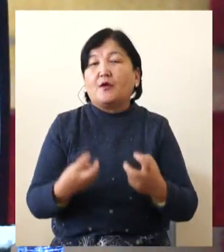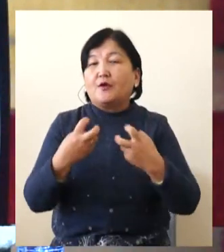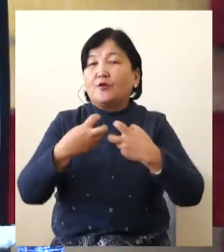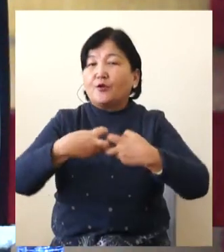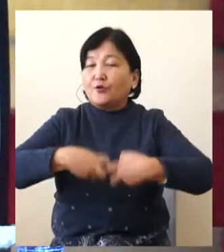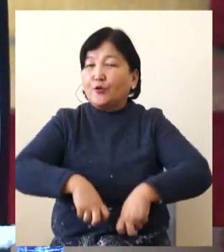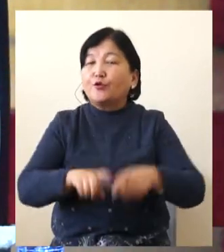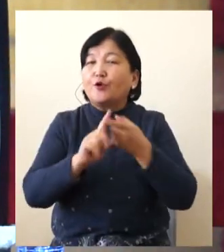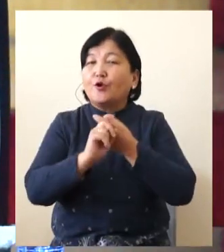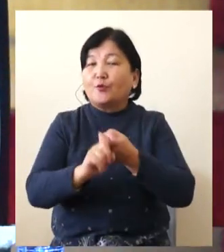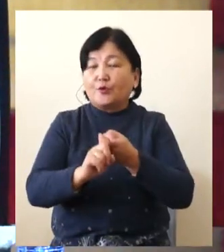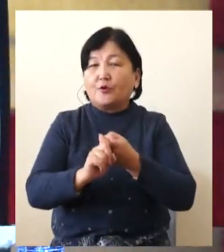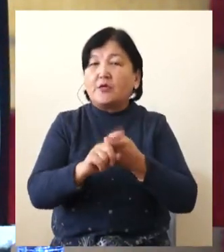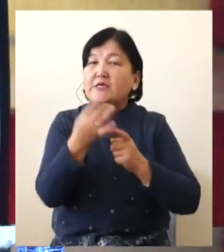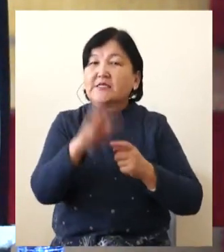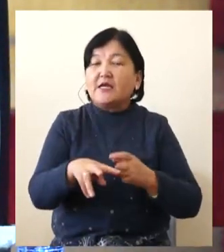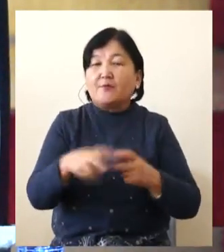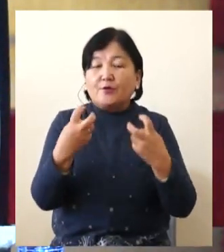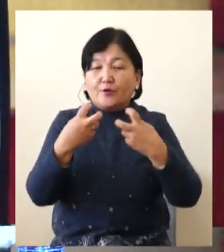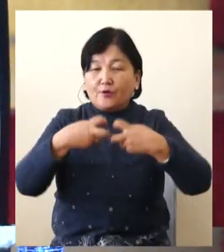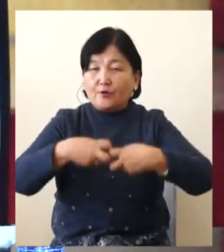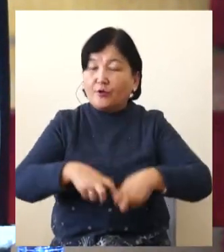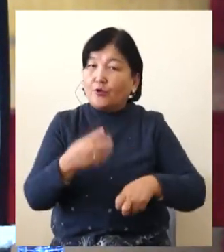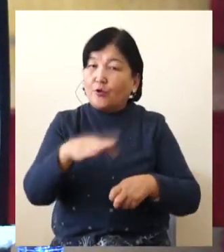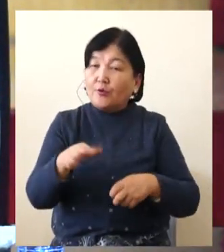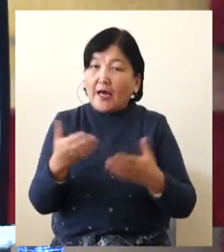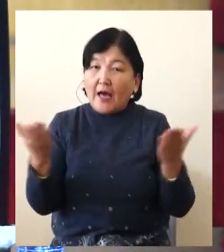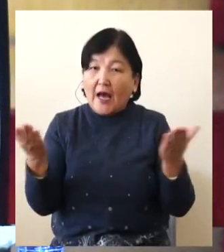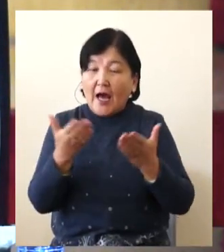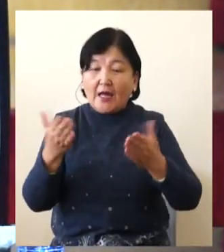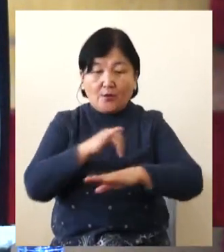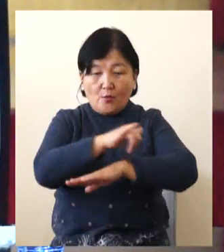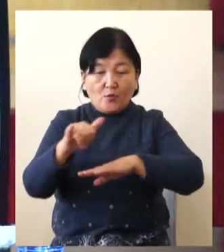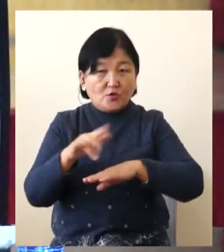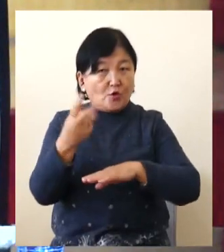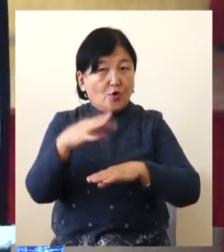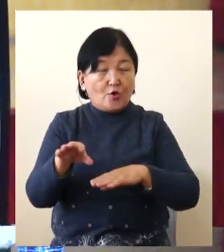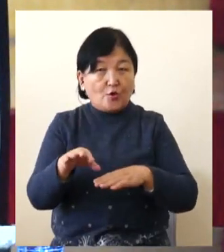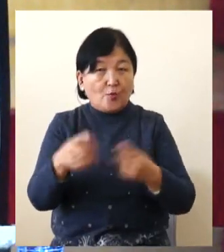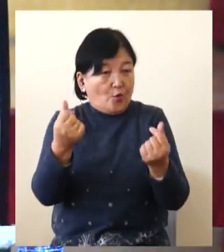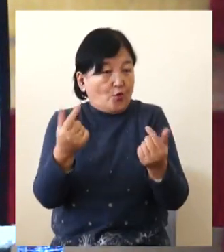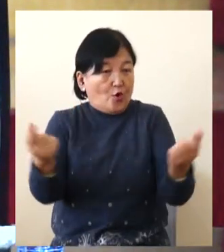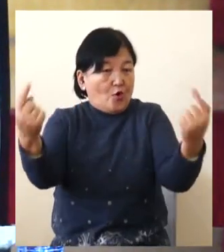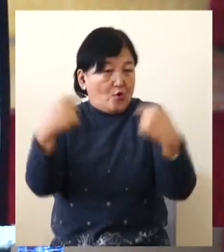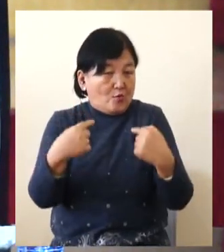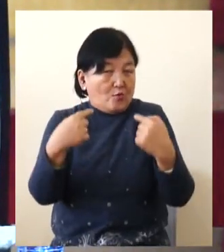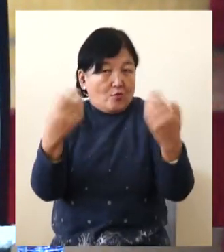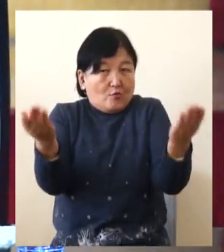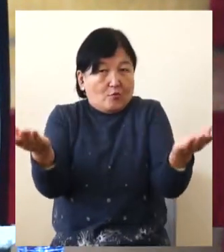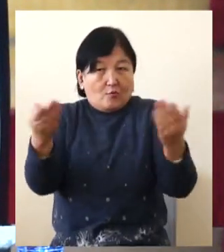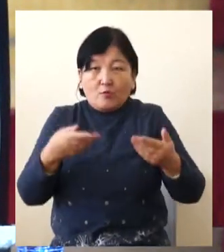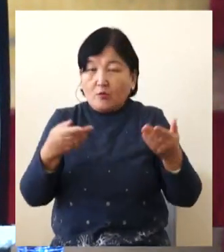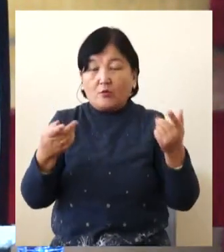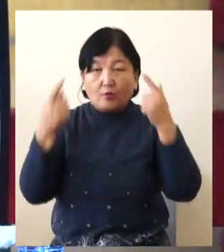холбогдоод тэгээд зарим одоо технологиор бол хаана аль улс орноос нь мэдэгдэхгүй мөнгө төгрөг цааш наашаа хөдлөх